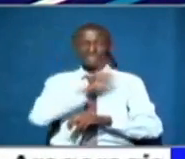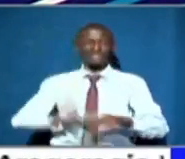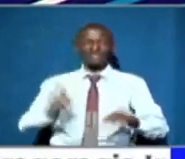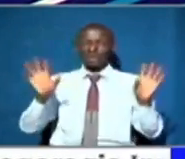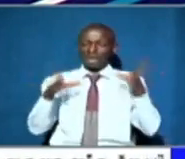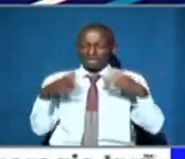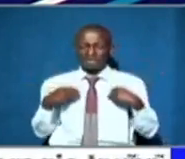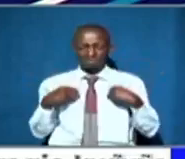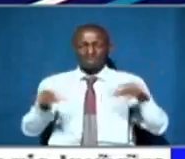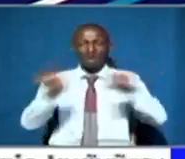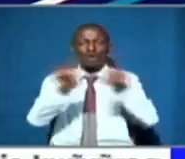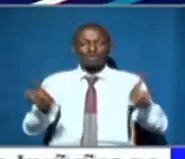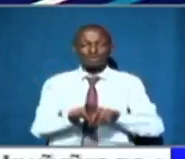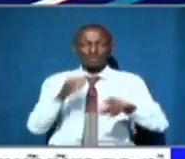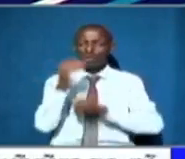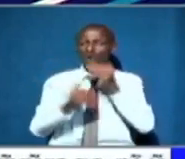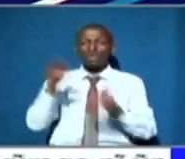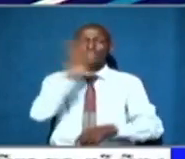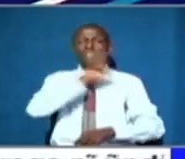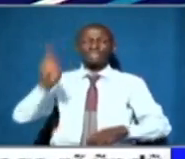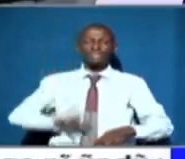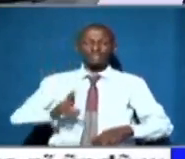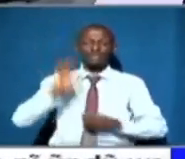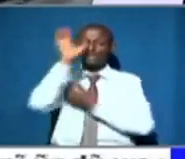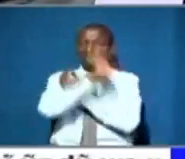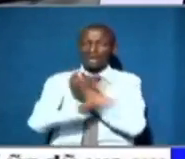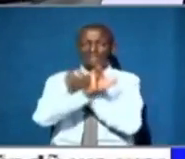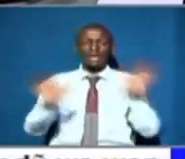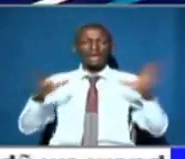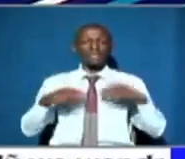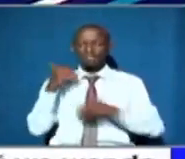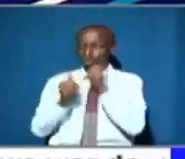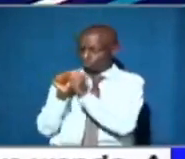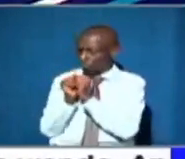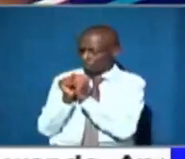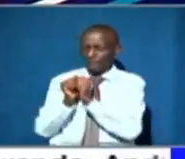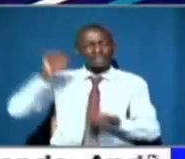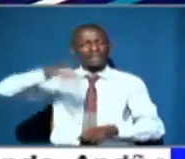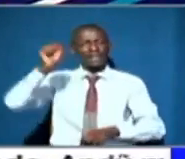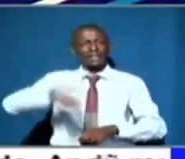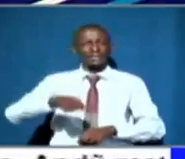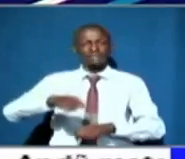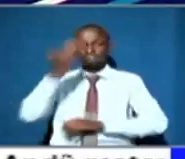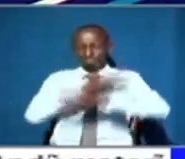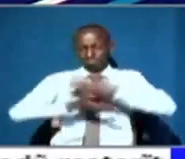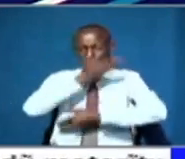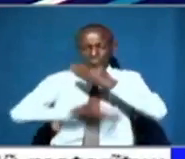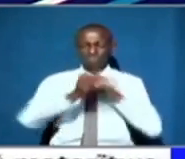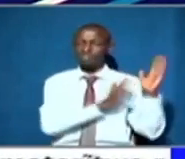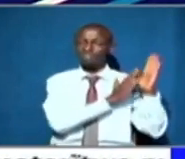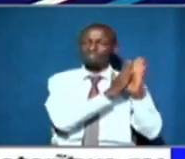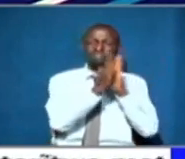te witikio wa dini cio ni thini wa bũrũri nikio murehete nyuo the hamwe ithuothe tukareho ithuothe hamwe nigetha twariririe na tubange